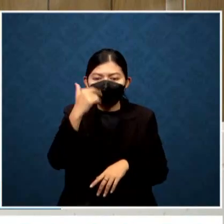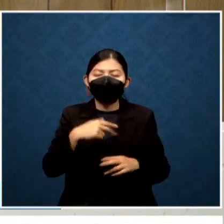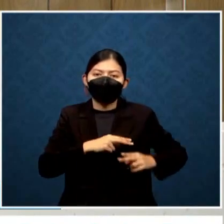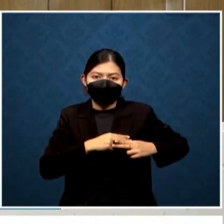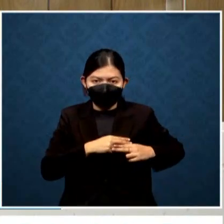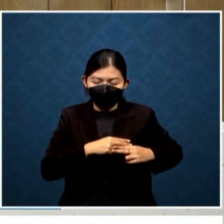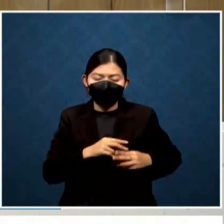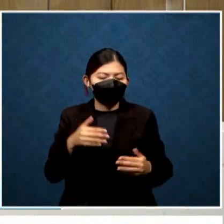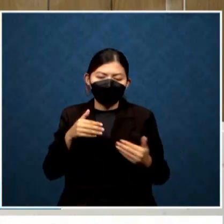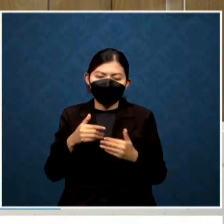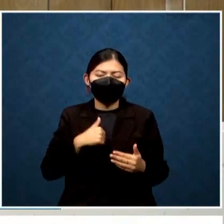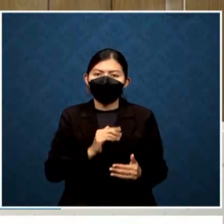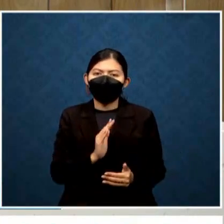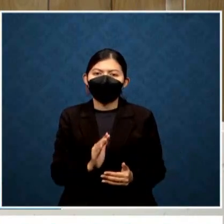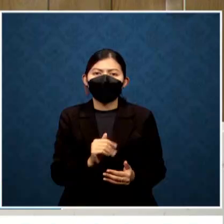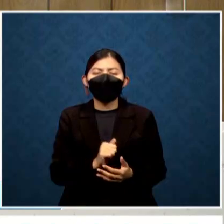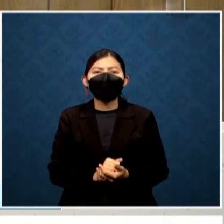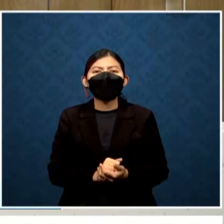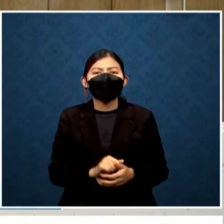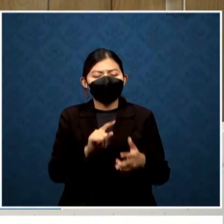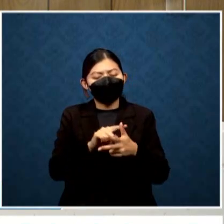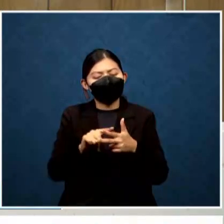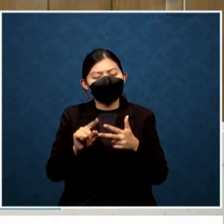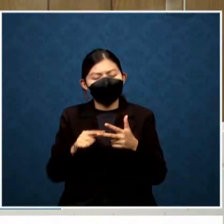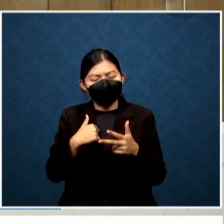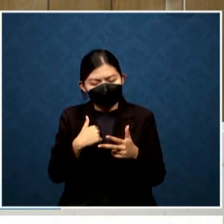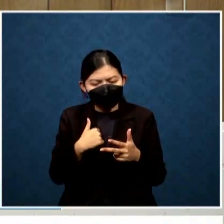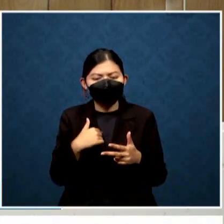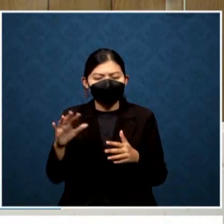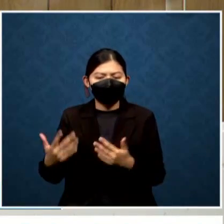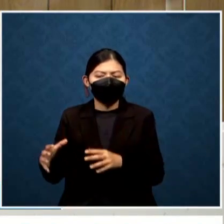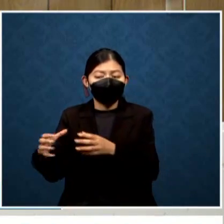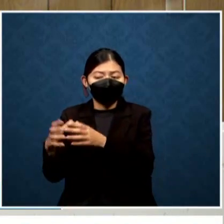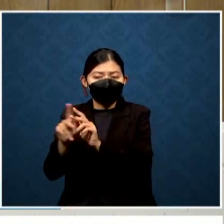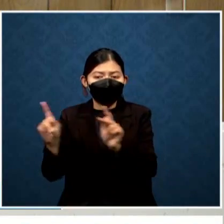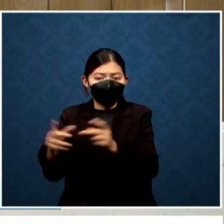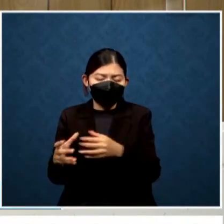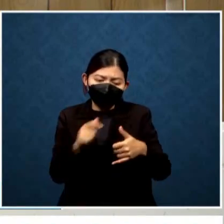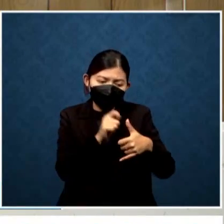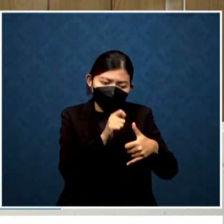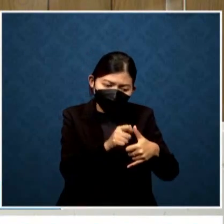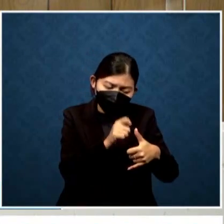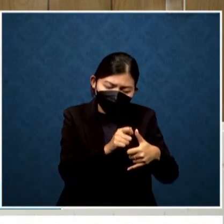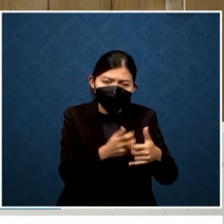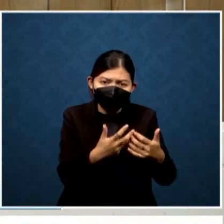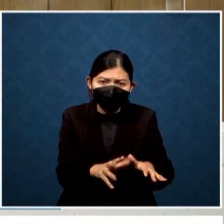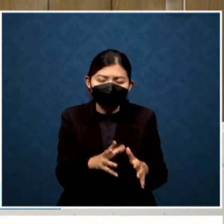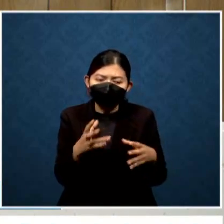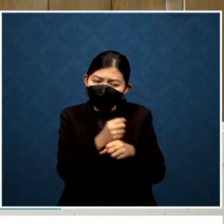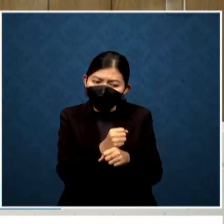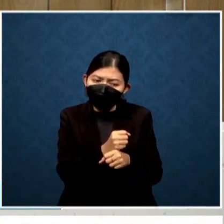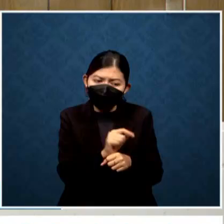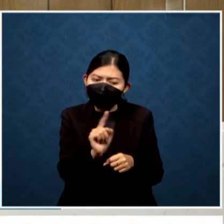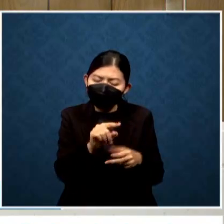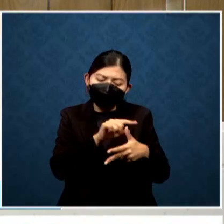งทั้ง3สถานเนี่ยผมก็พยายามที่เขาสอบสวนแล้วแยกแยะให้ได้ว่าเป็นประการใดนะครับถึงตัว